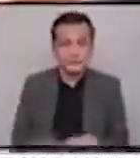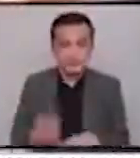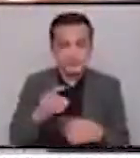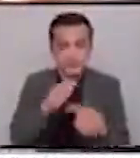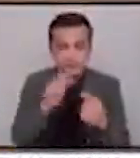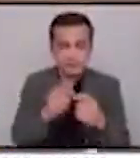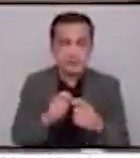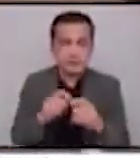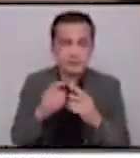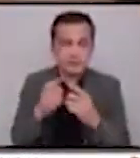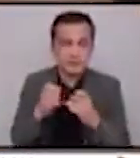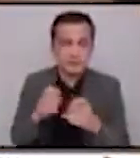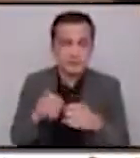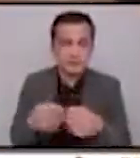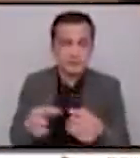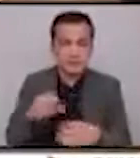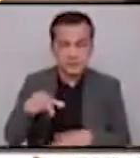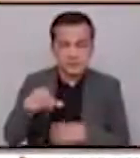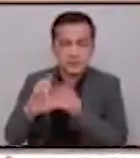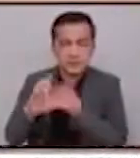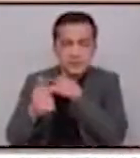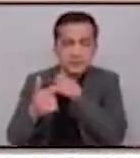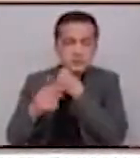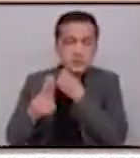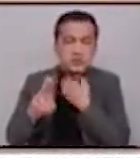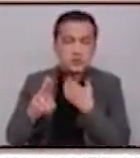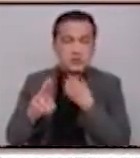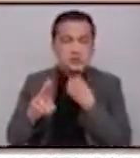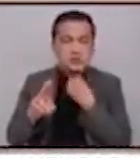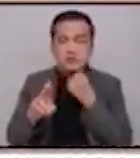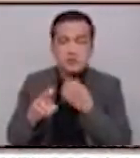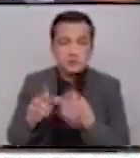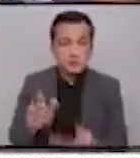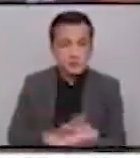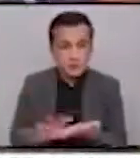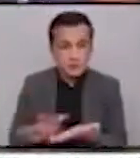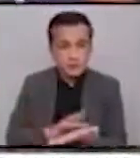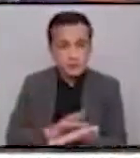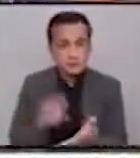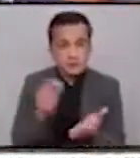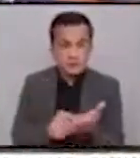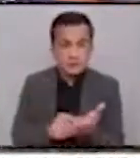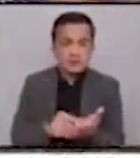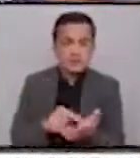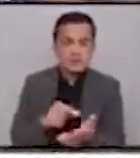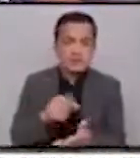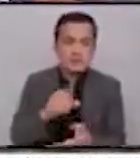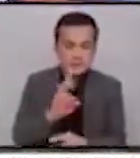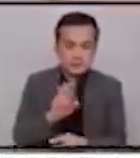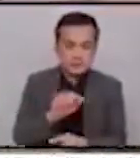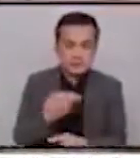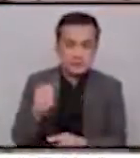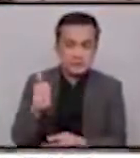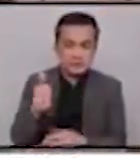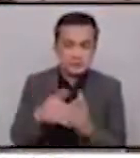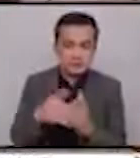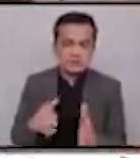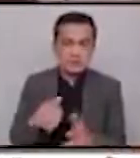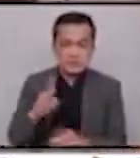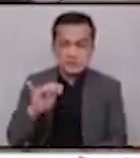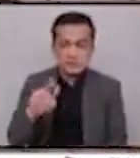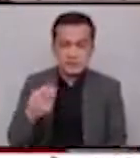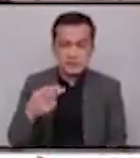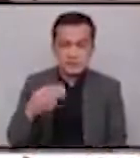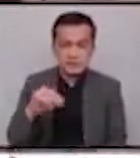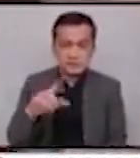City LGU ng mga Android tablet sa mga grade 7 hanggang 10 students sa Batasan Hills. Hindi lang